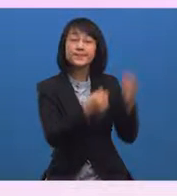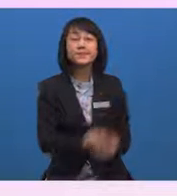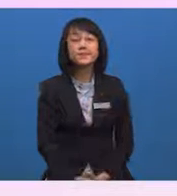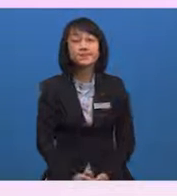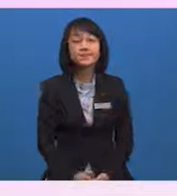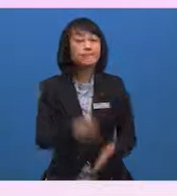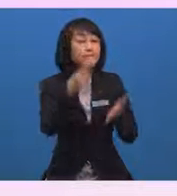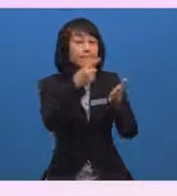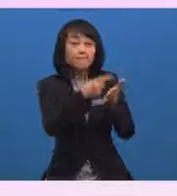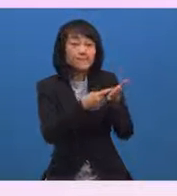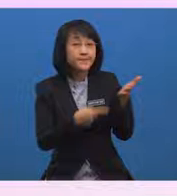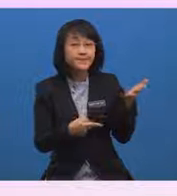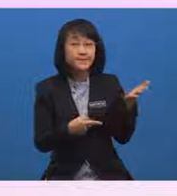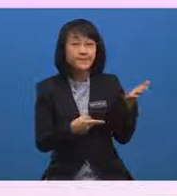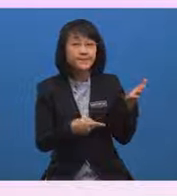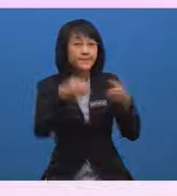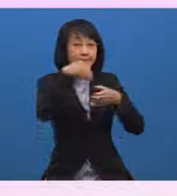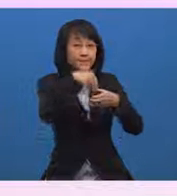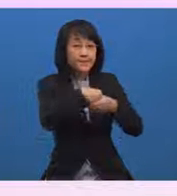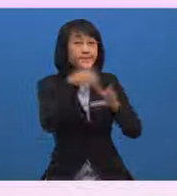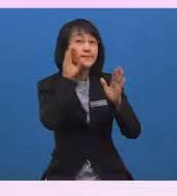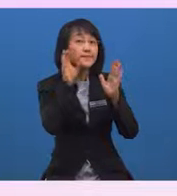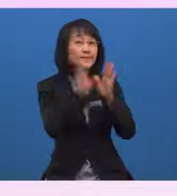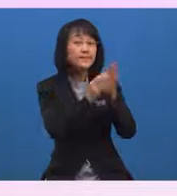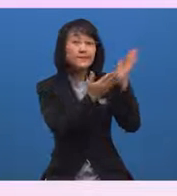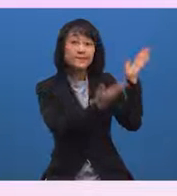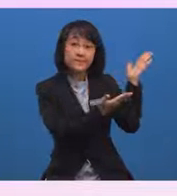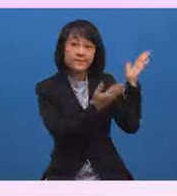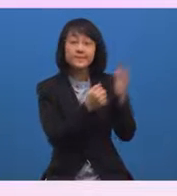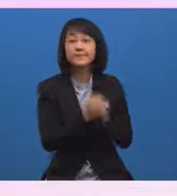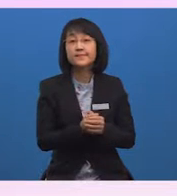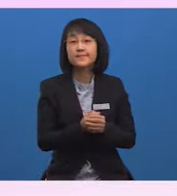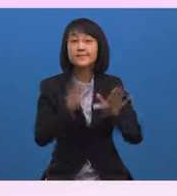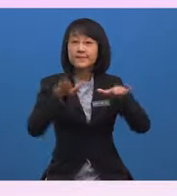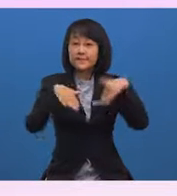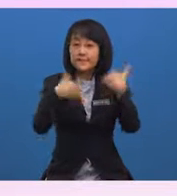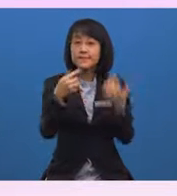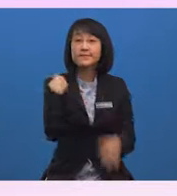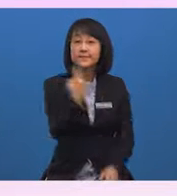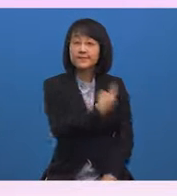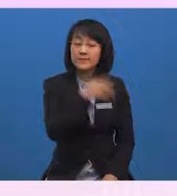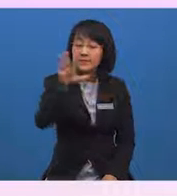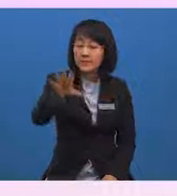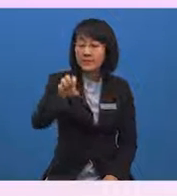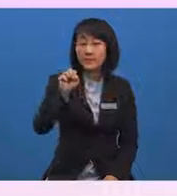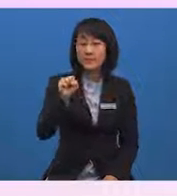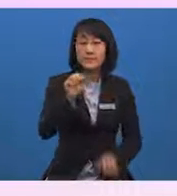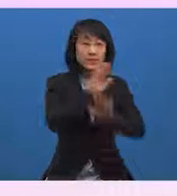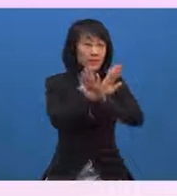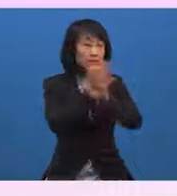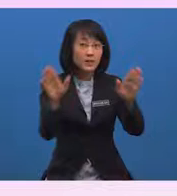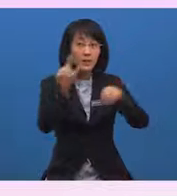Apa yang terdapat di dalam gambar dan bagaimana kita nak mengambilnya